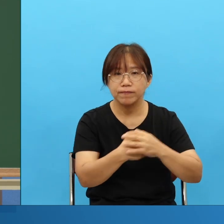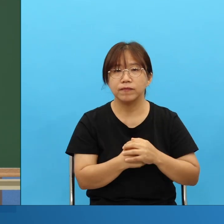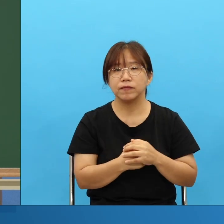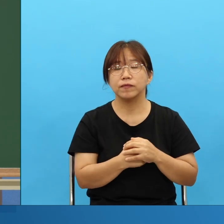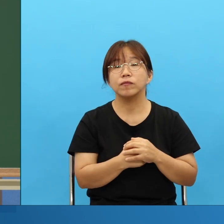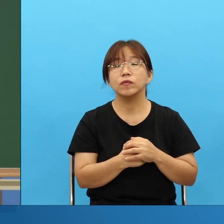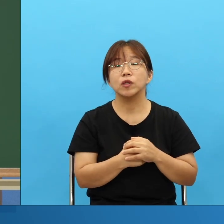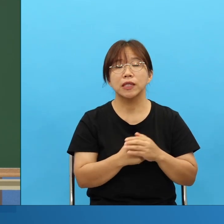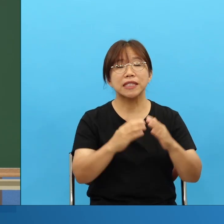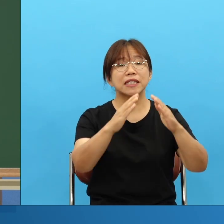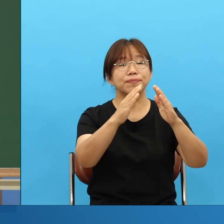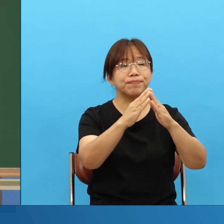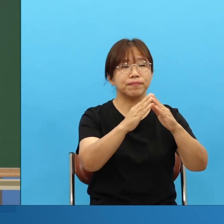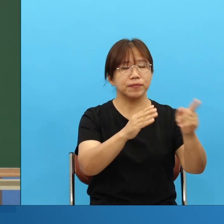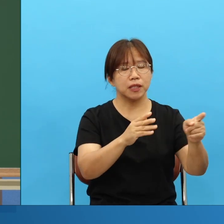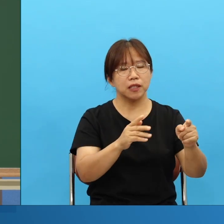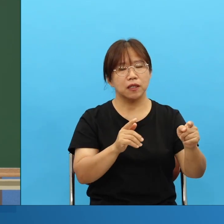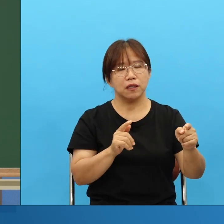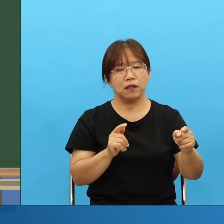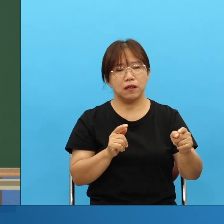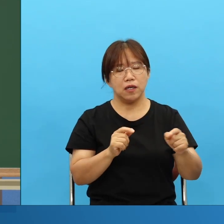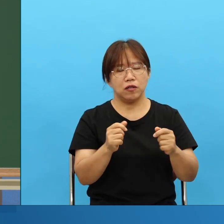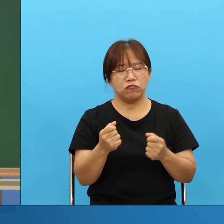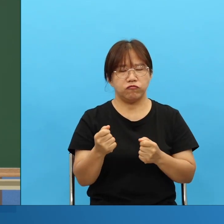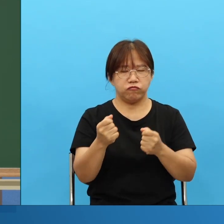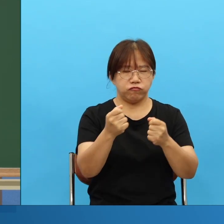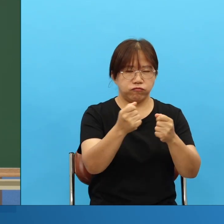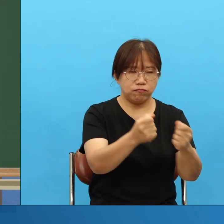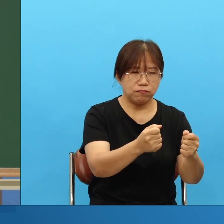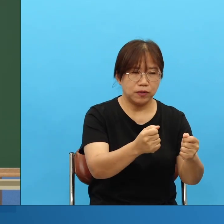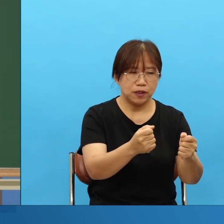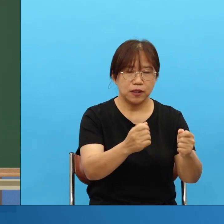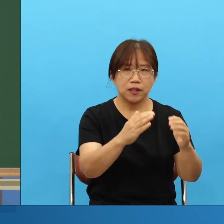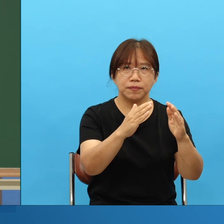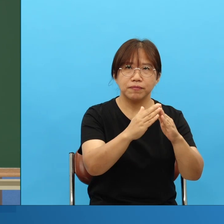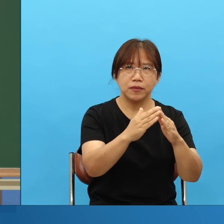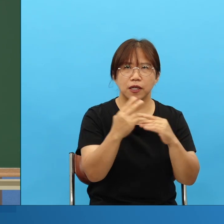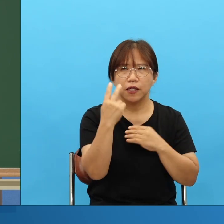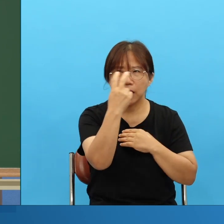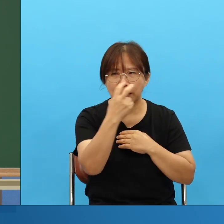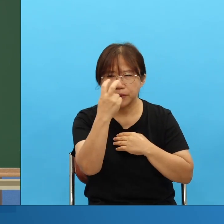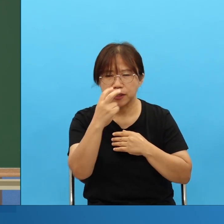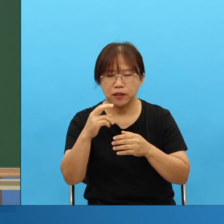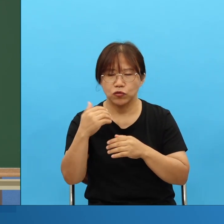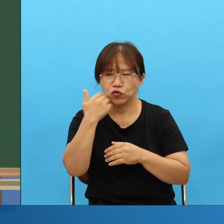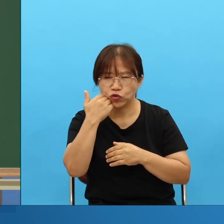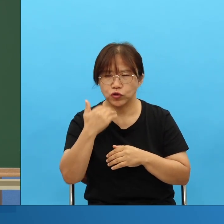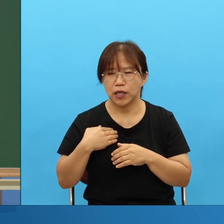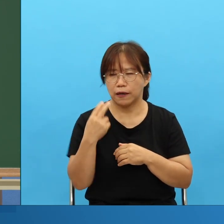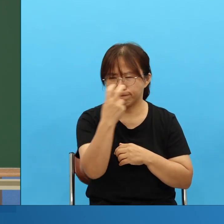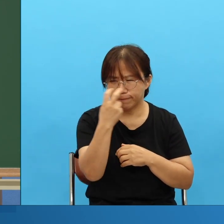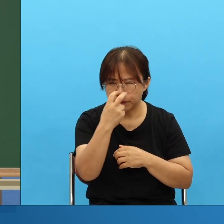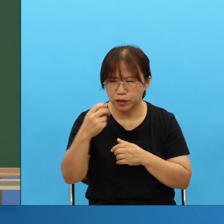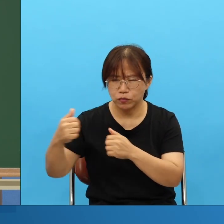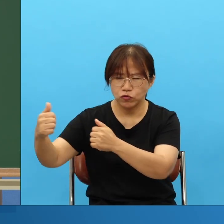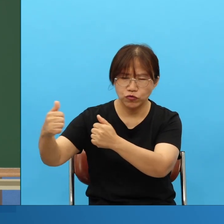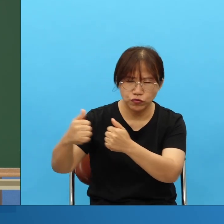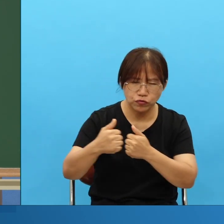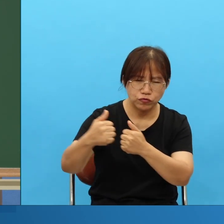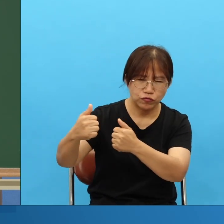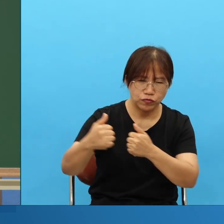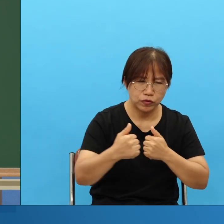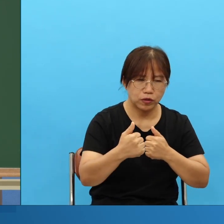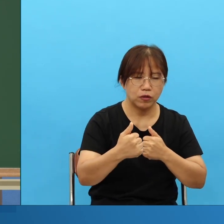이미 집에서 다 알고 마약 조직이 자기 부인하고 마약하던 것을 다 치워놓고 있기 때문에 잡을 수가 없다는